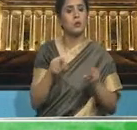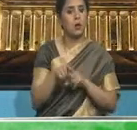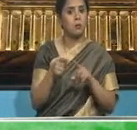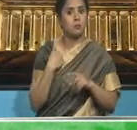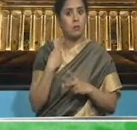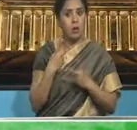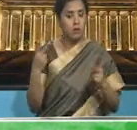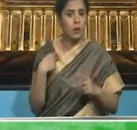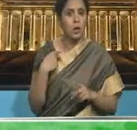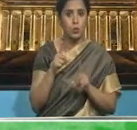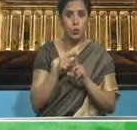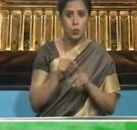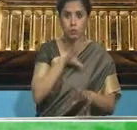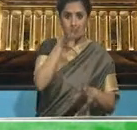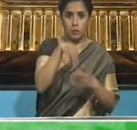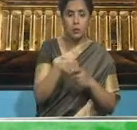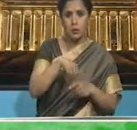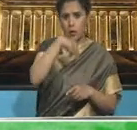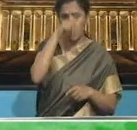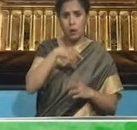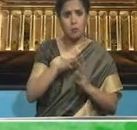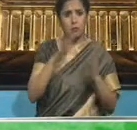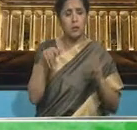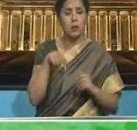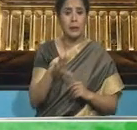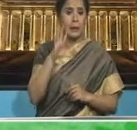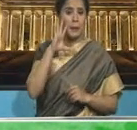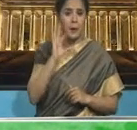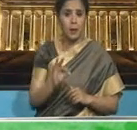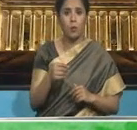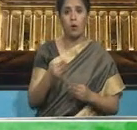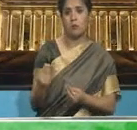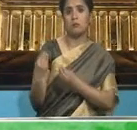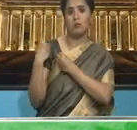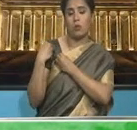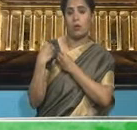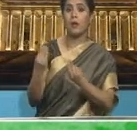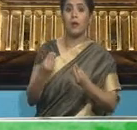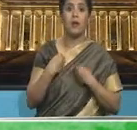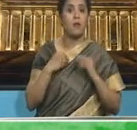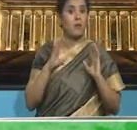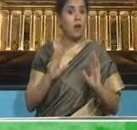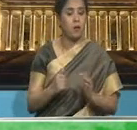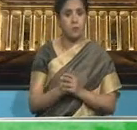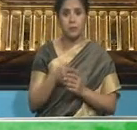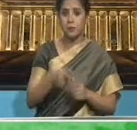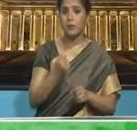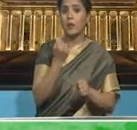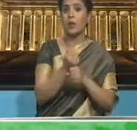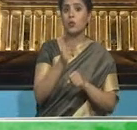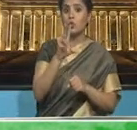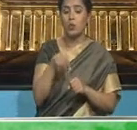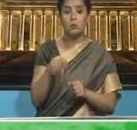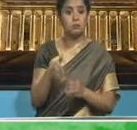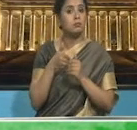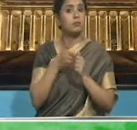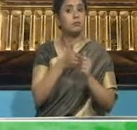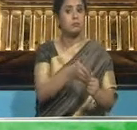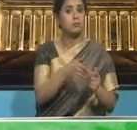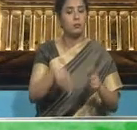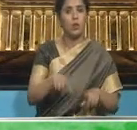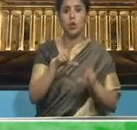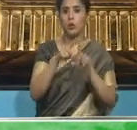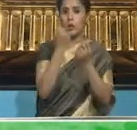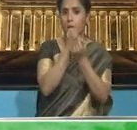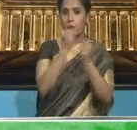भारत को अत्यंत महत्वपूर्ण भूमिका प्रदान करती है। इस प्रकार G20 की अध्यक्षता लोकतंत्र